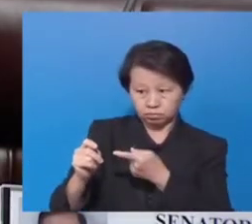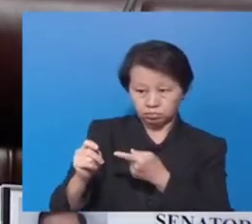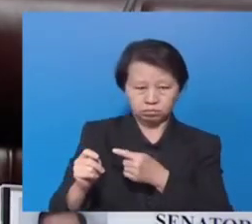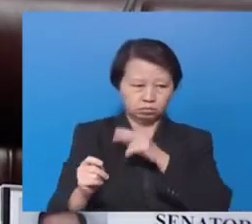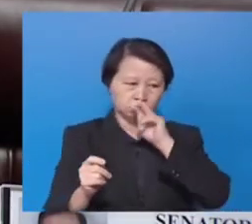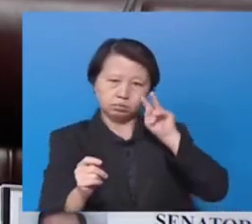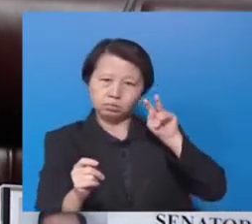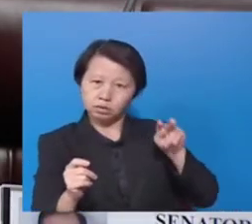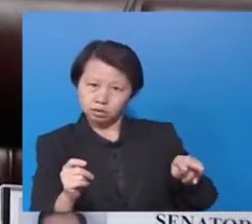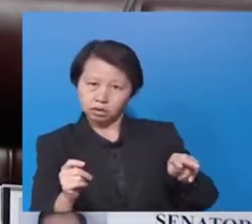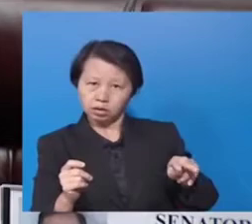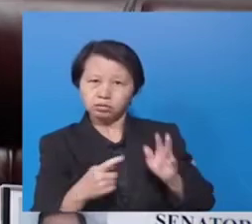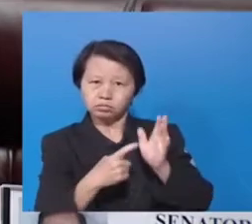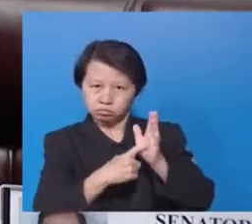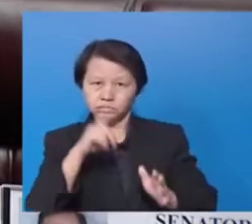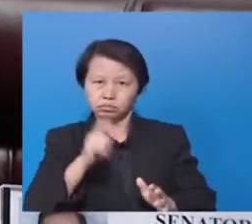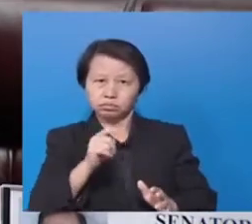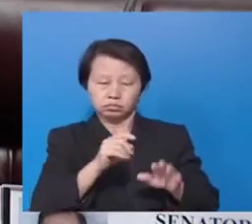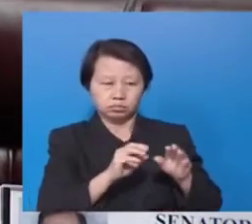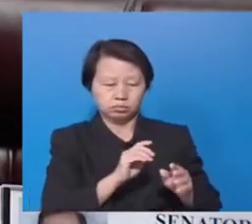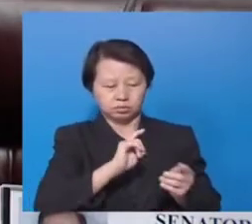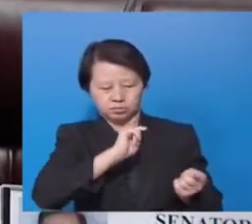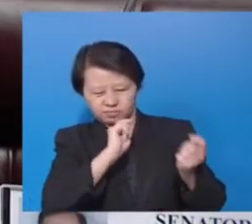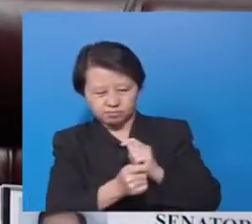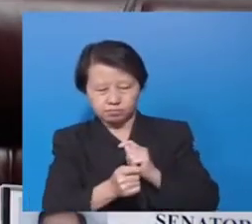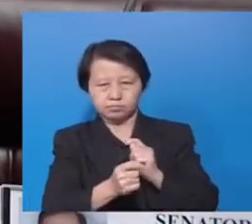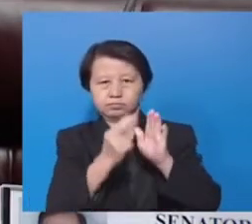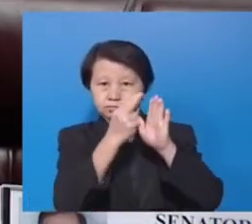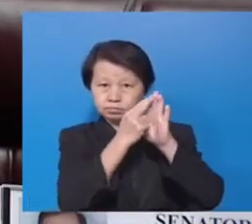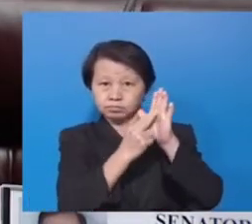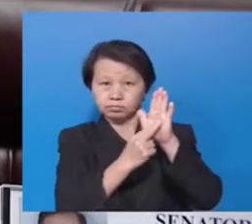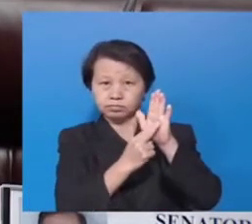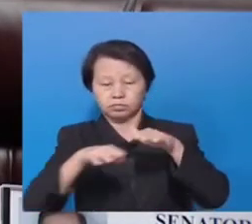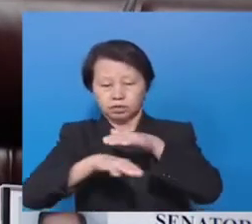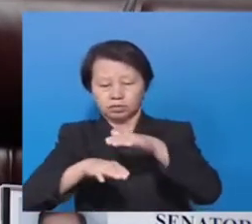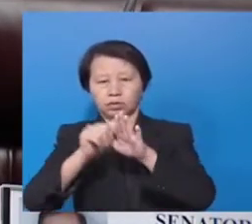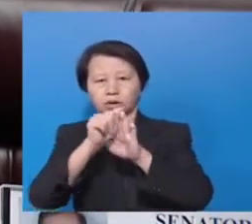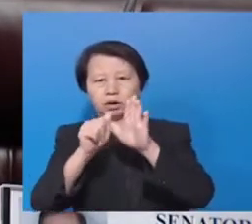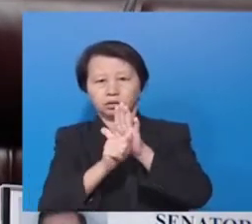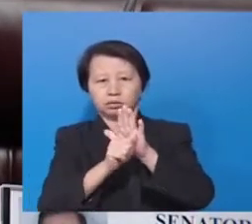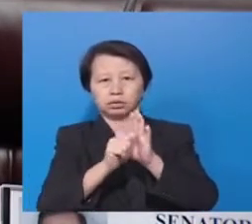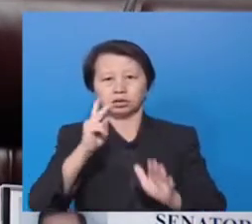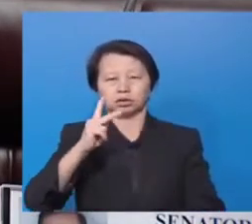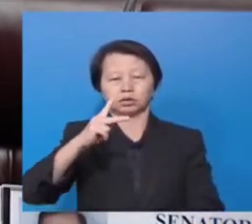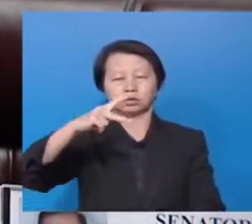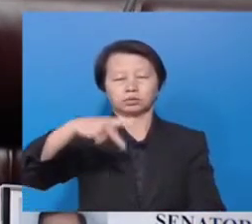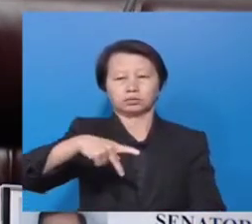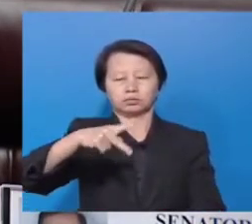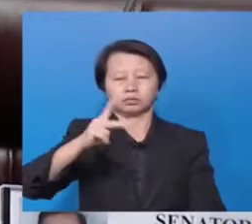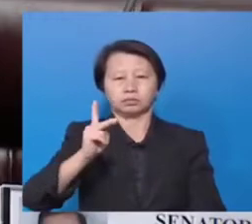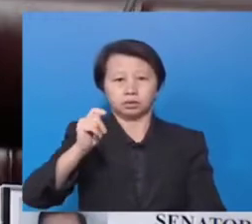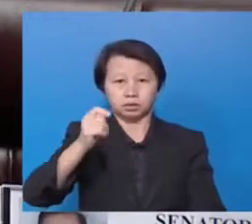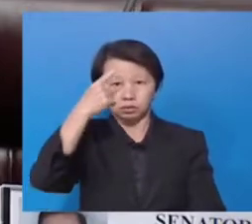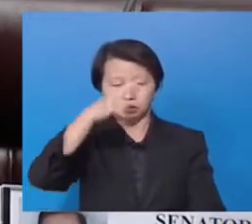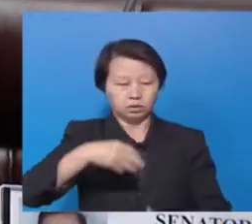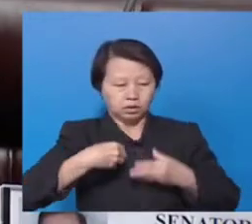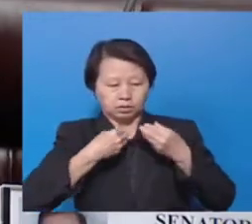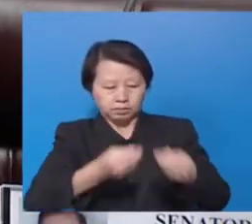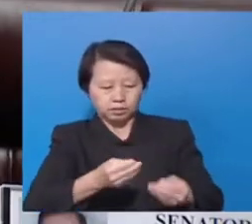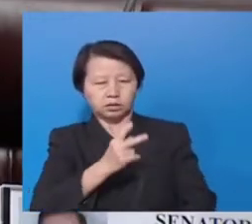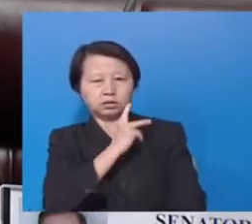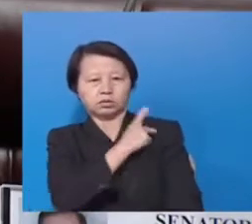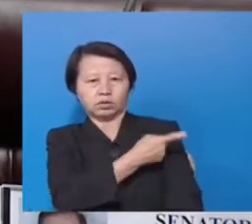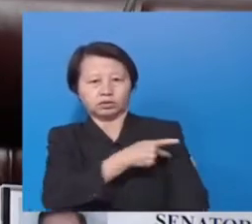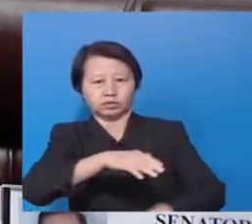melihat keperluan untuk memindah peruntukkan di bawah akta kerajaan tempatan bagi memberikan